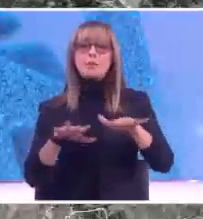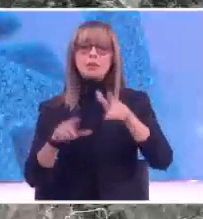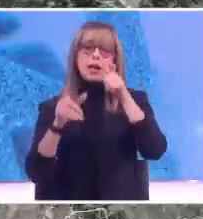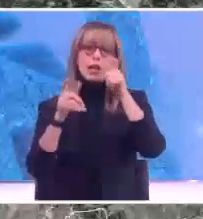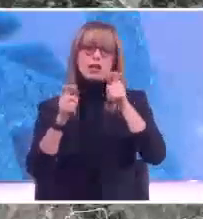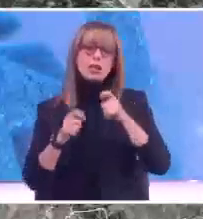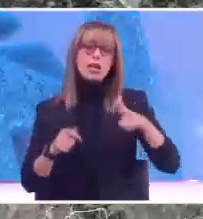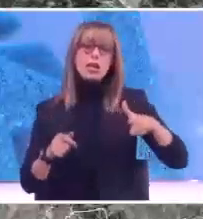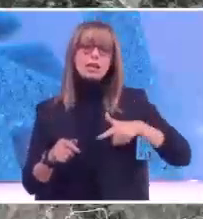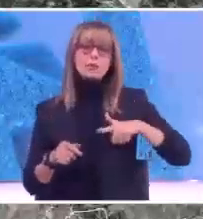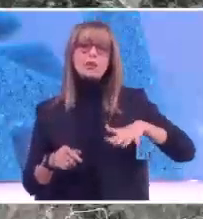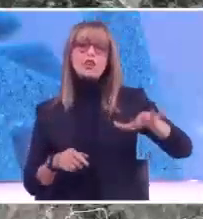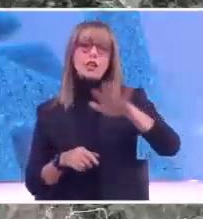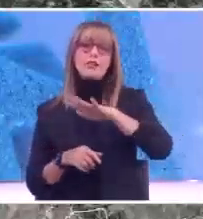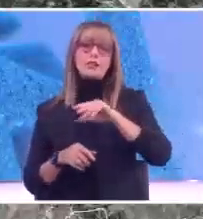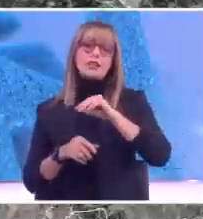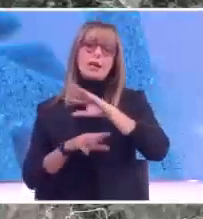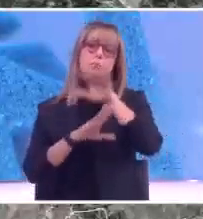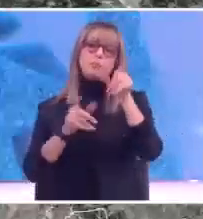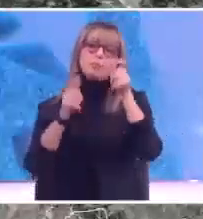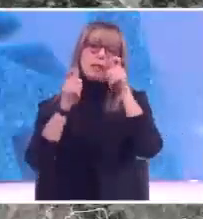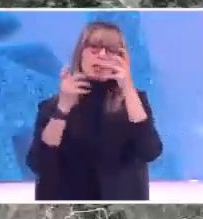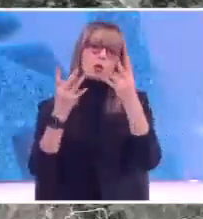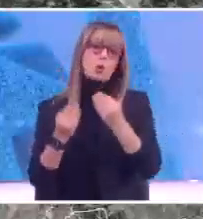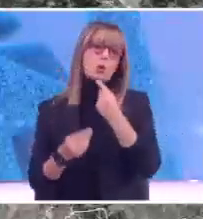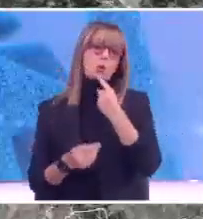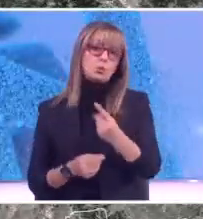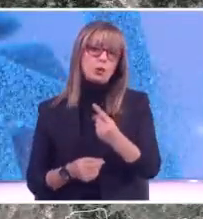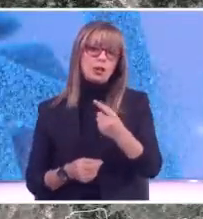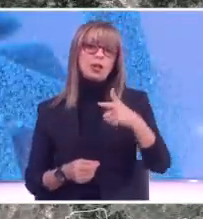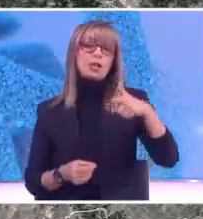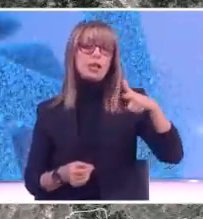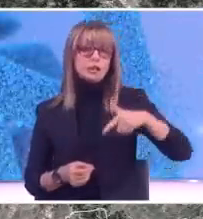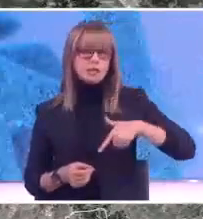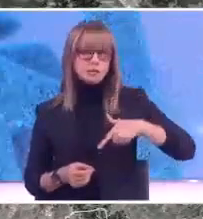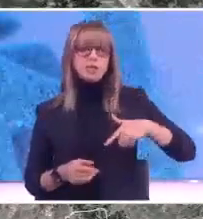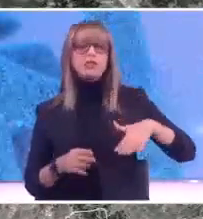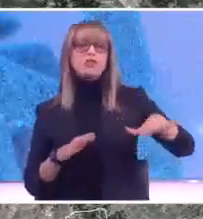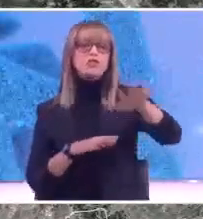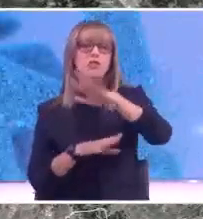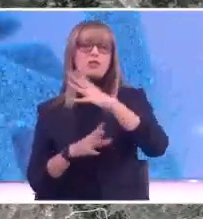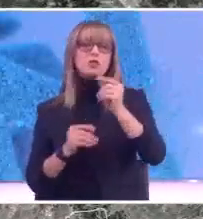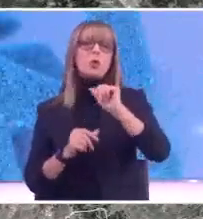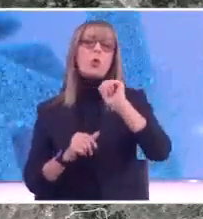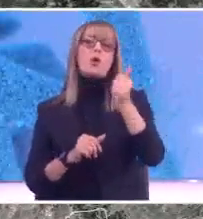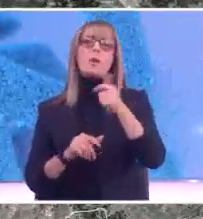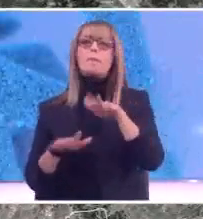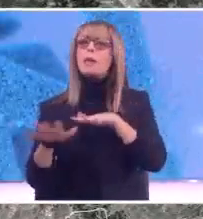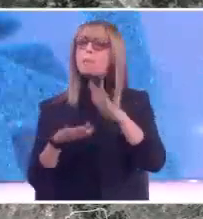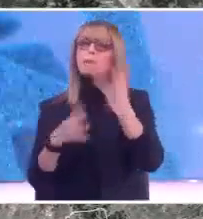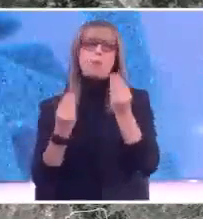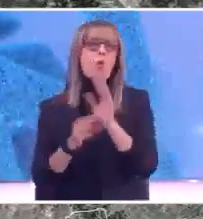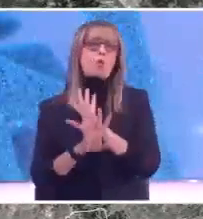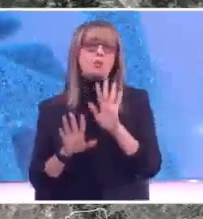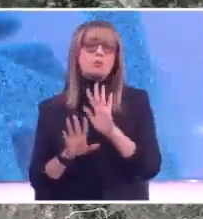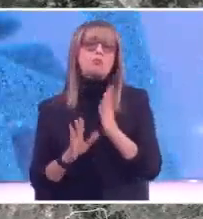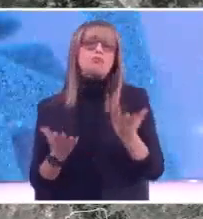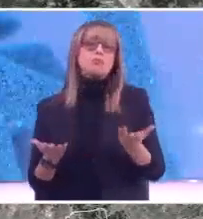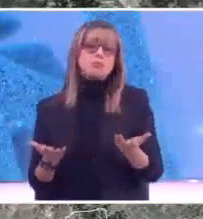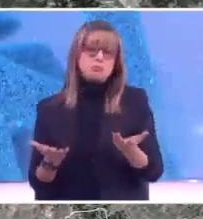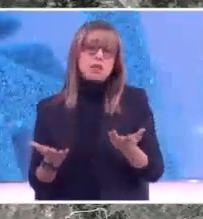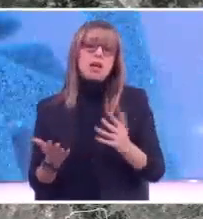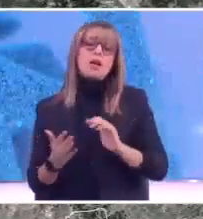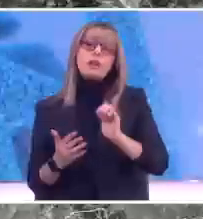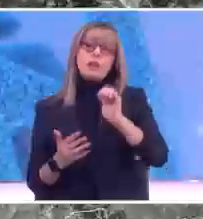çekerek İzmir ve çevresi için uyarıda bulundu. İzmir ve çevresi önemli bir deprem yaşamadı. Yaşayacak mı? Elbette